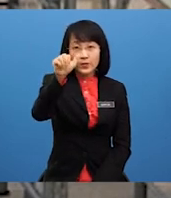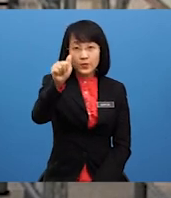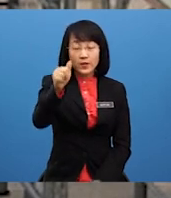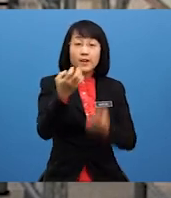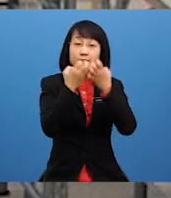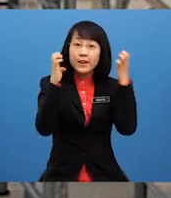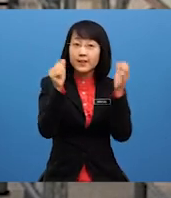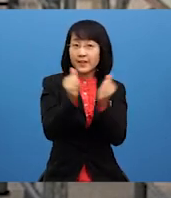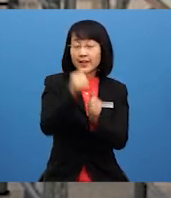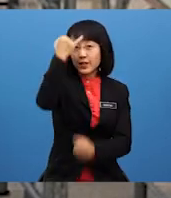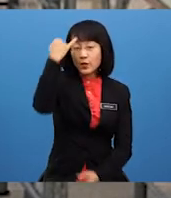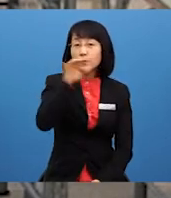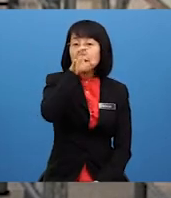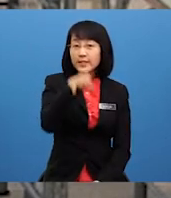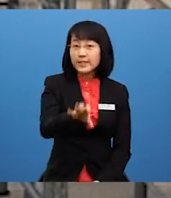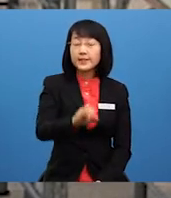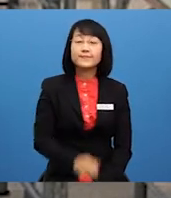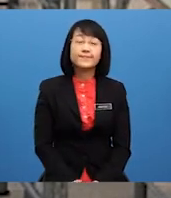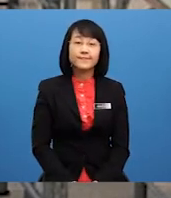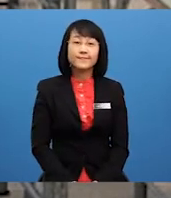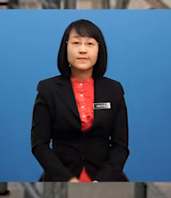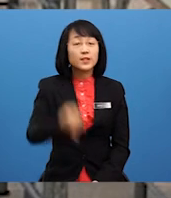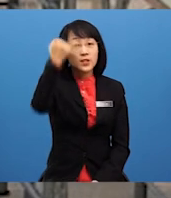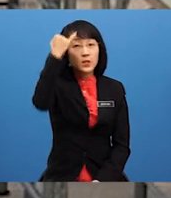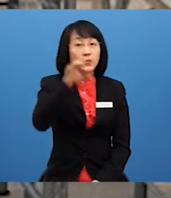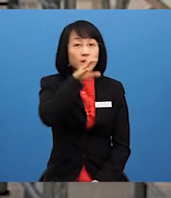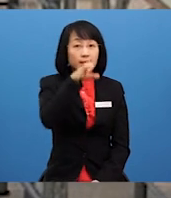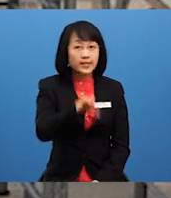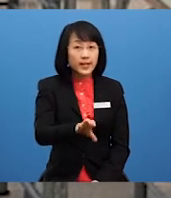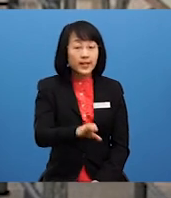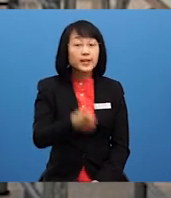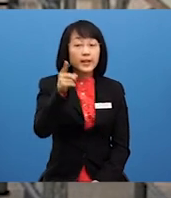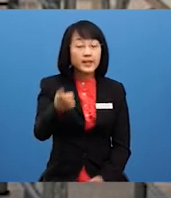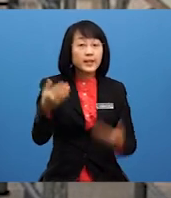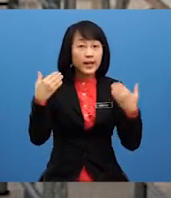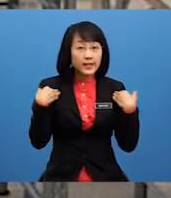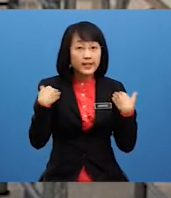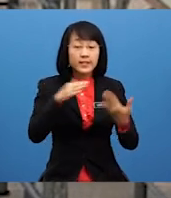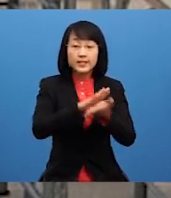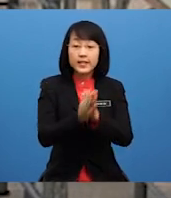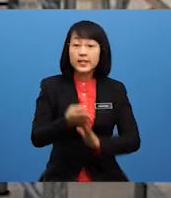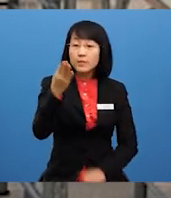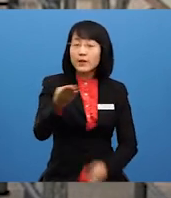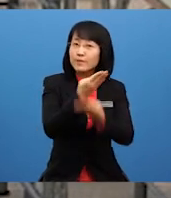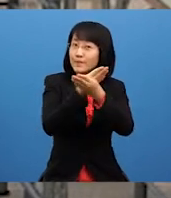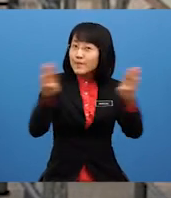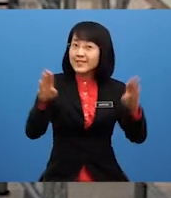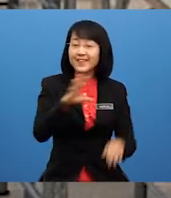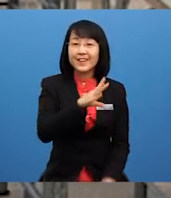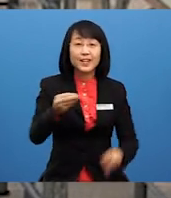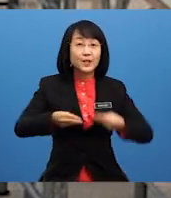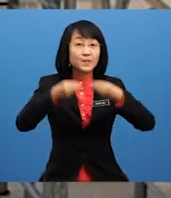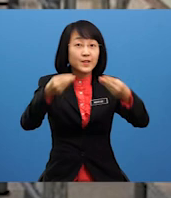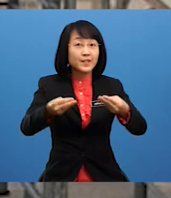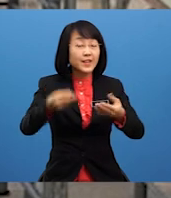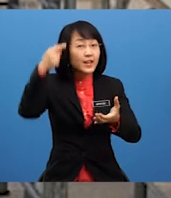baik. Ilmu gajah yang ada padanya membolehkan beliau dibebaskan dan diberi kepercayaan oleh